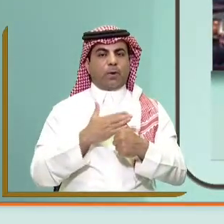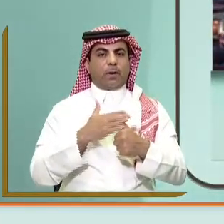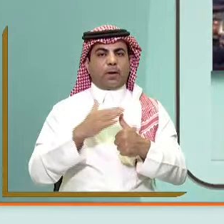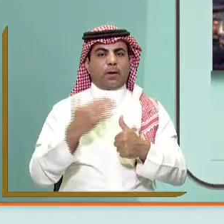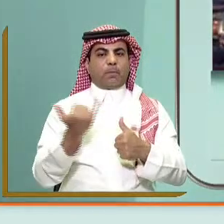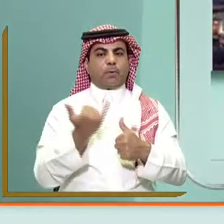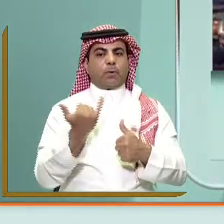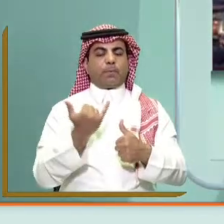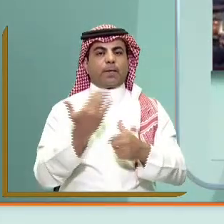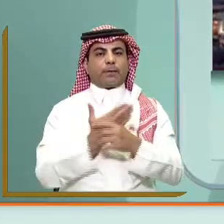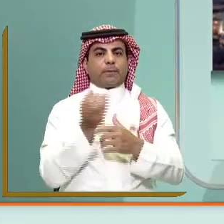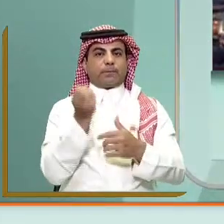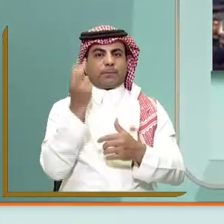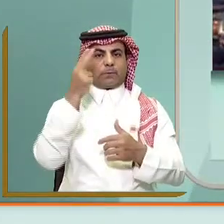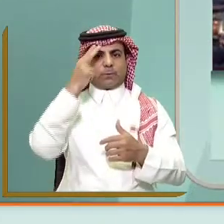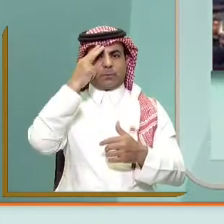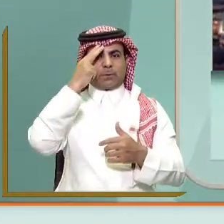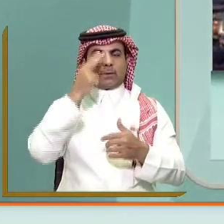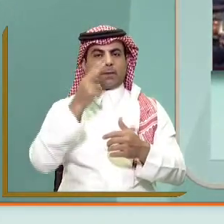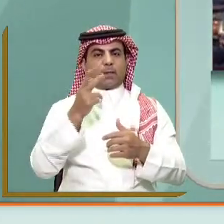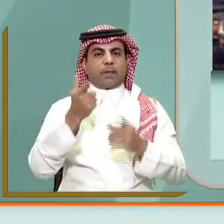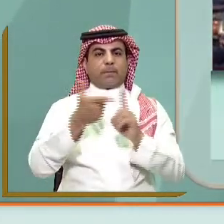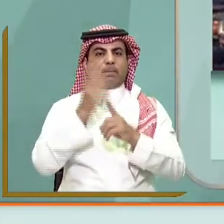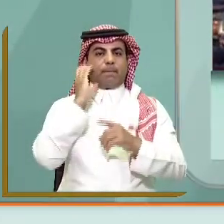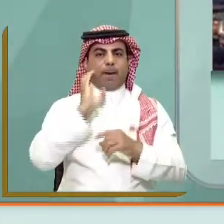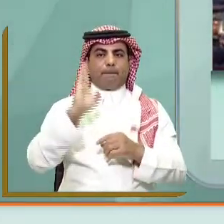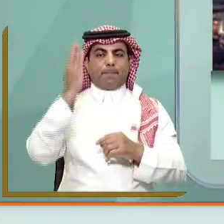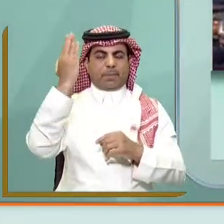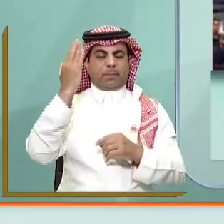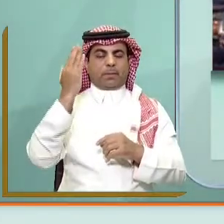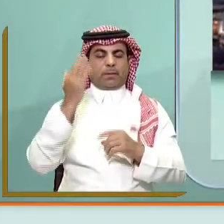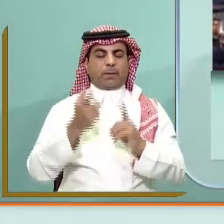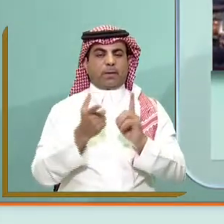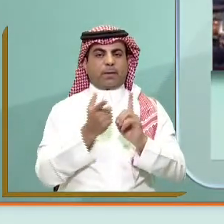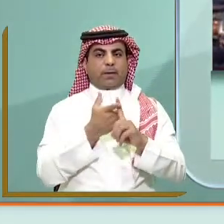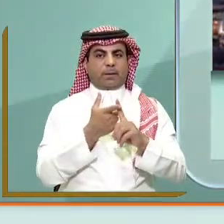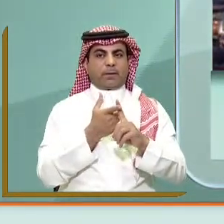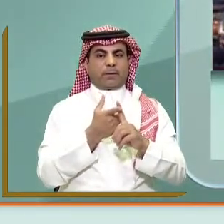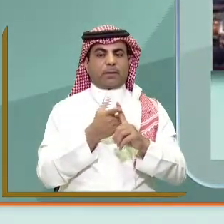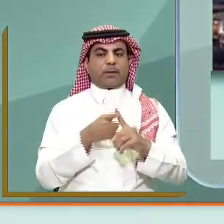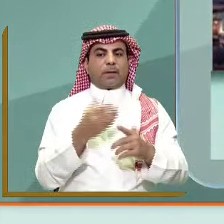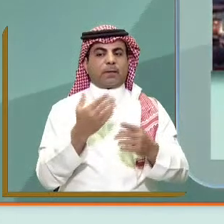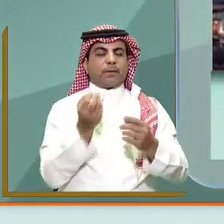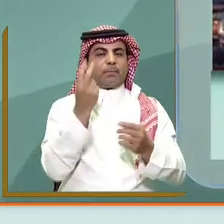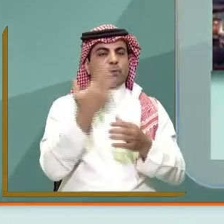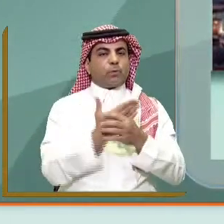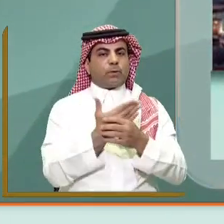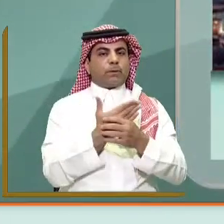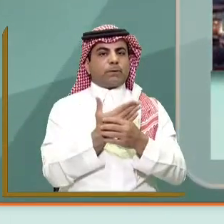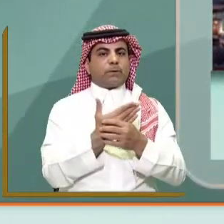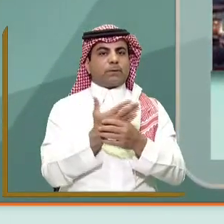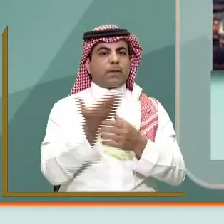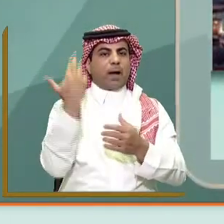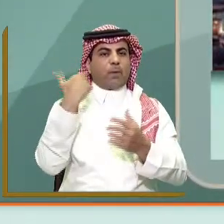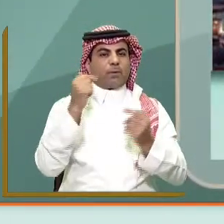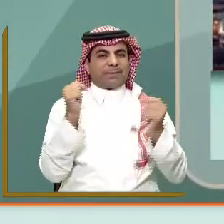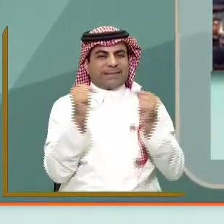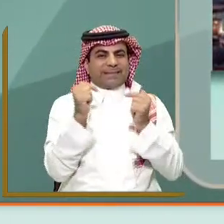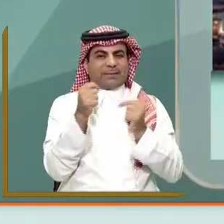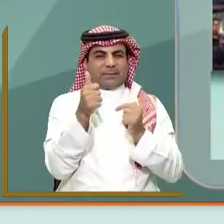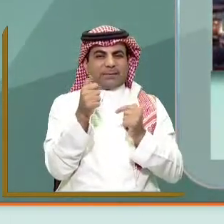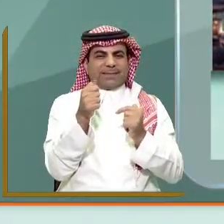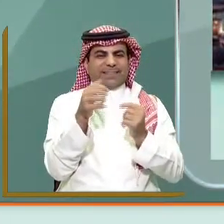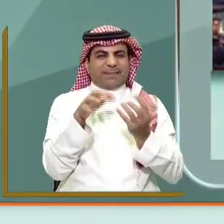نشير بمبادرة المملكة بقيادة صاحب السمو الملكي الأمير محمد بن سلمان العبيد لطي هذا التوتر في